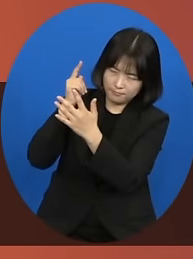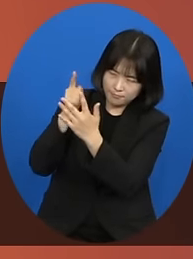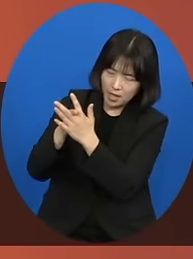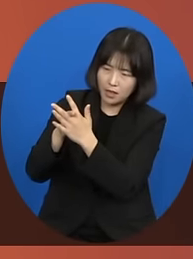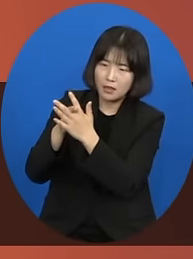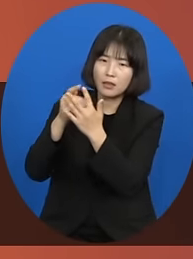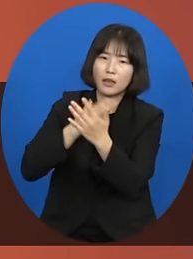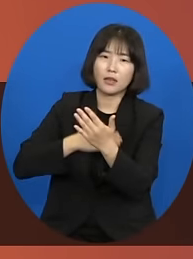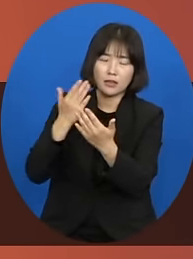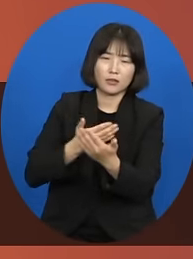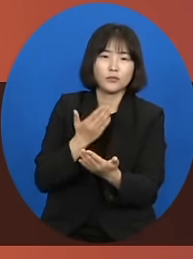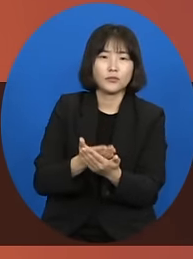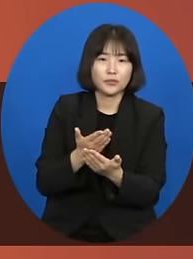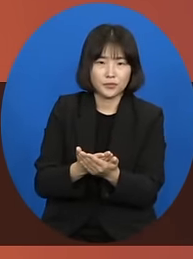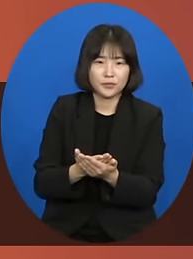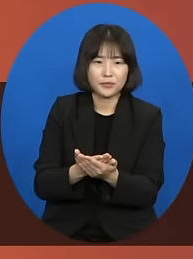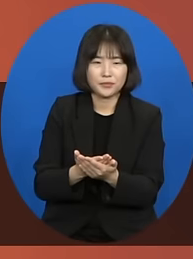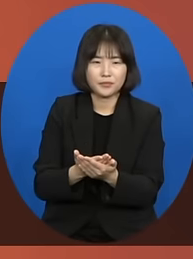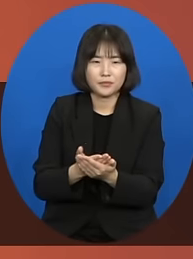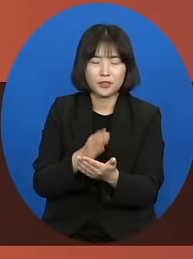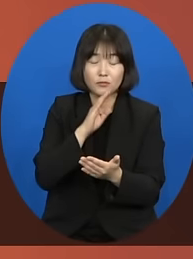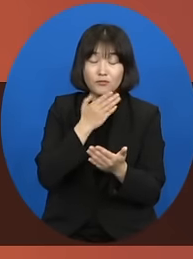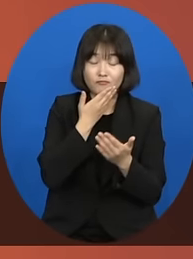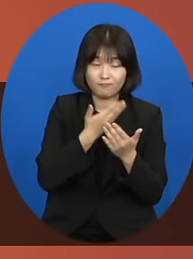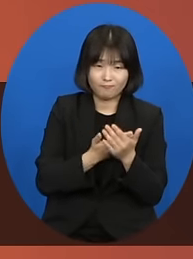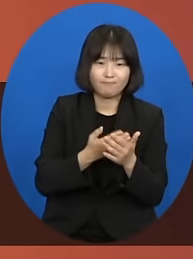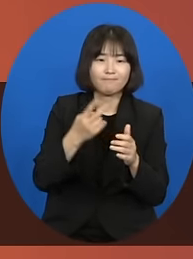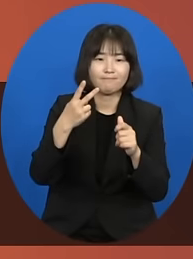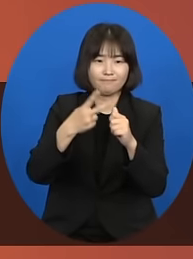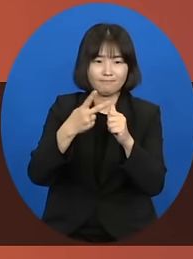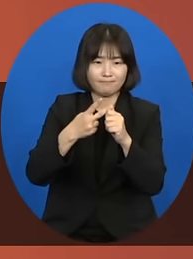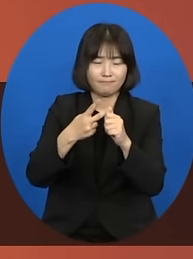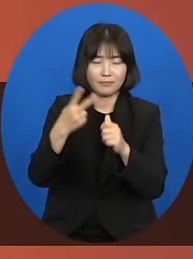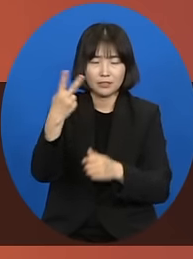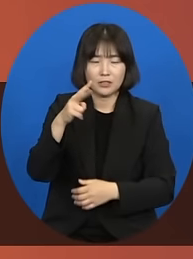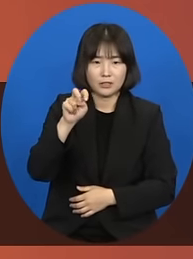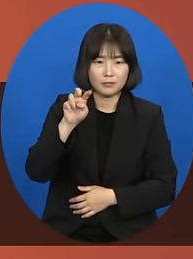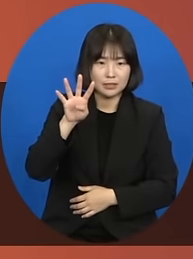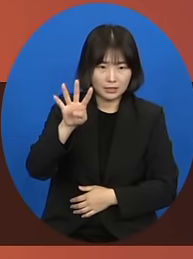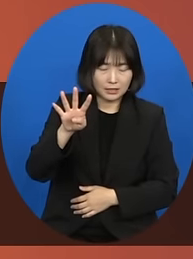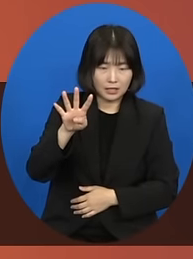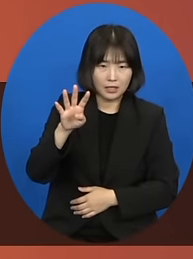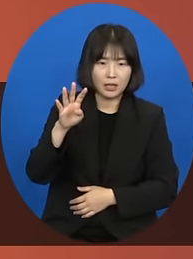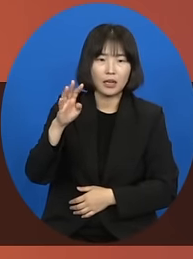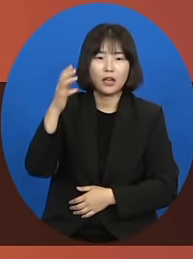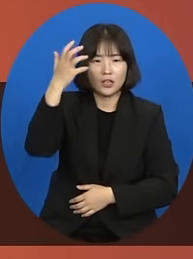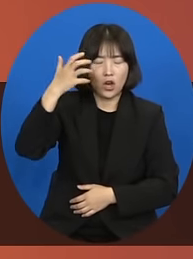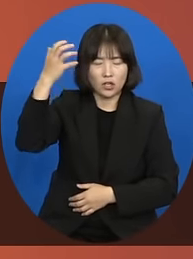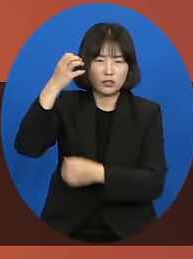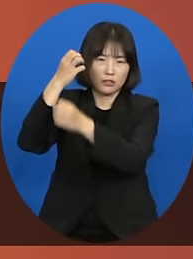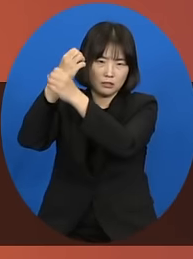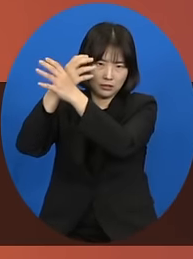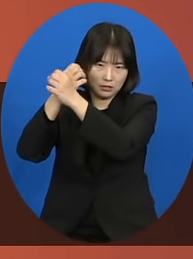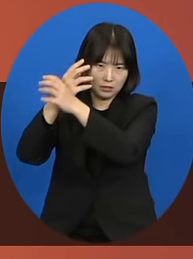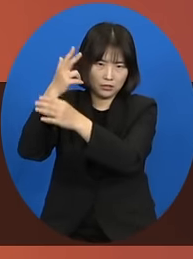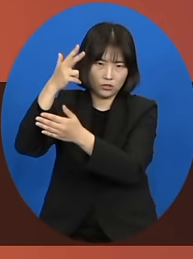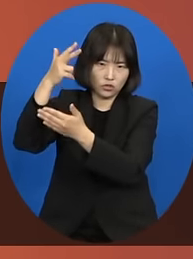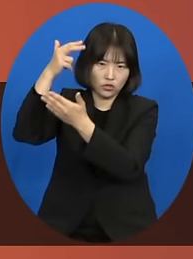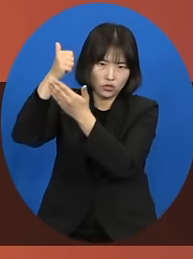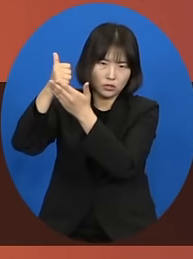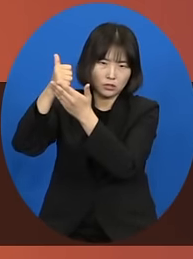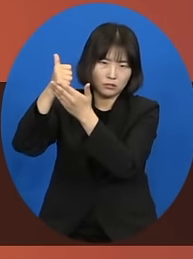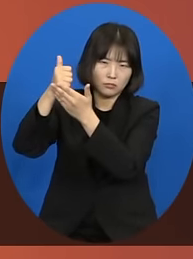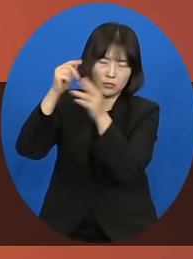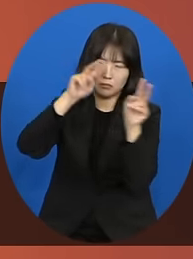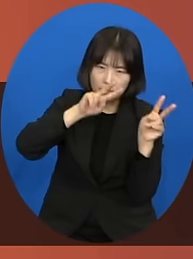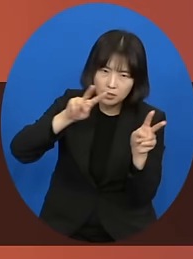하옵소서. 정말 중요합니다. 두 번째, 2024년 영적 등대이신 주님을 매